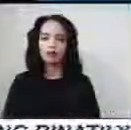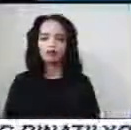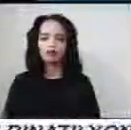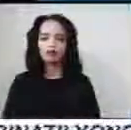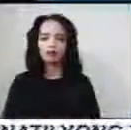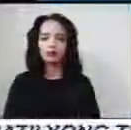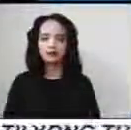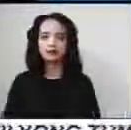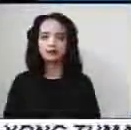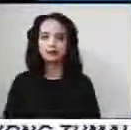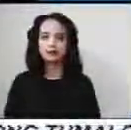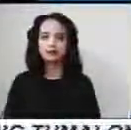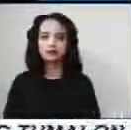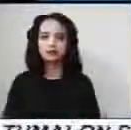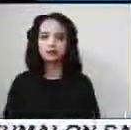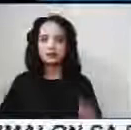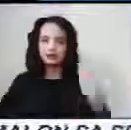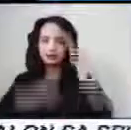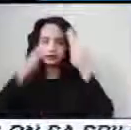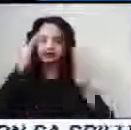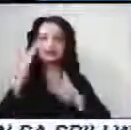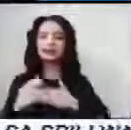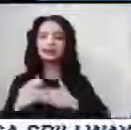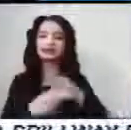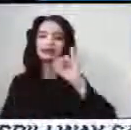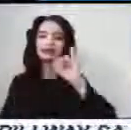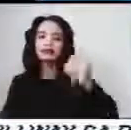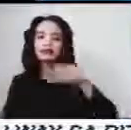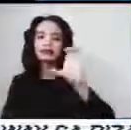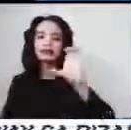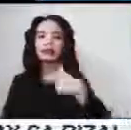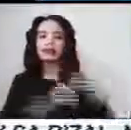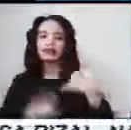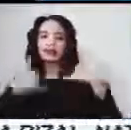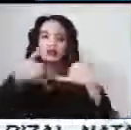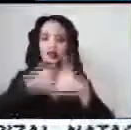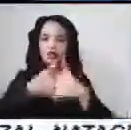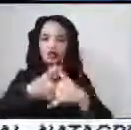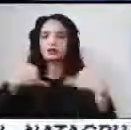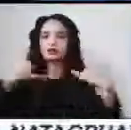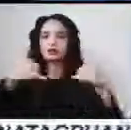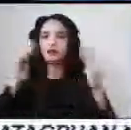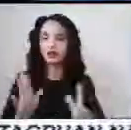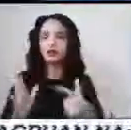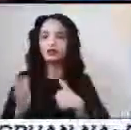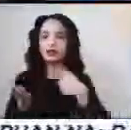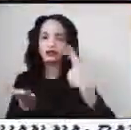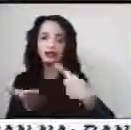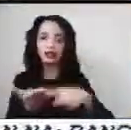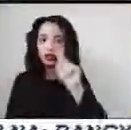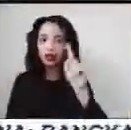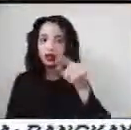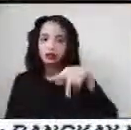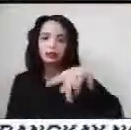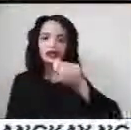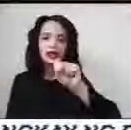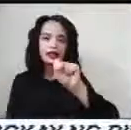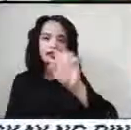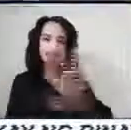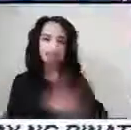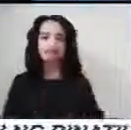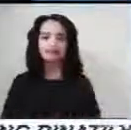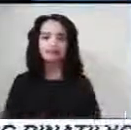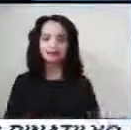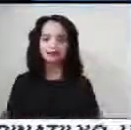graphics pero same game. Iba lang yung itsura pagdating sa magkaibang platform, ibang console sa PS4 and PS5. Sobrang excited ako sa